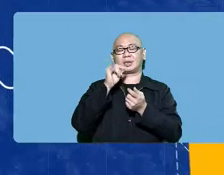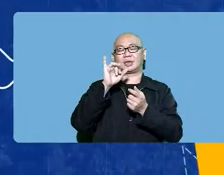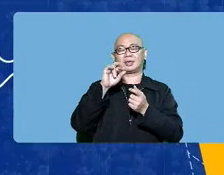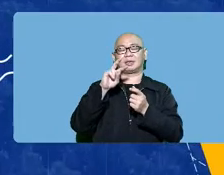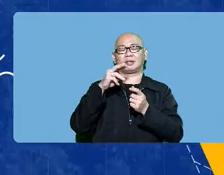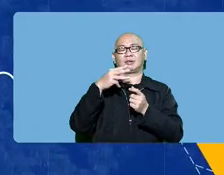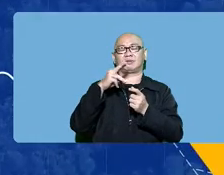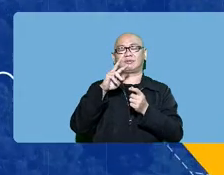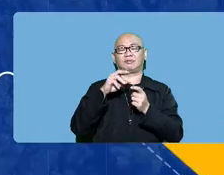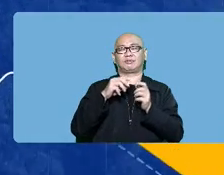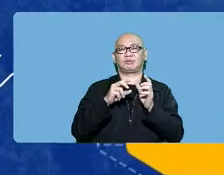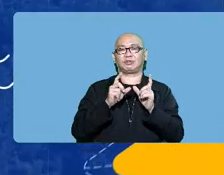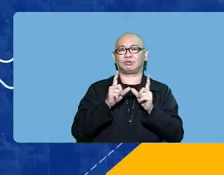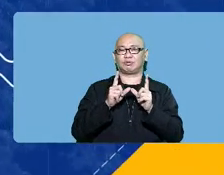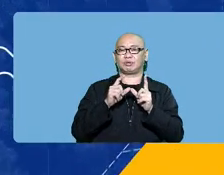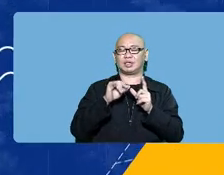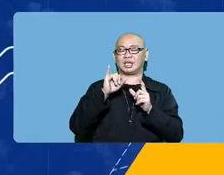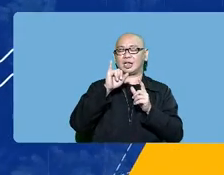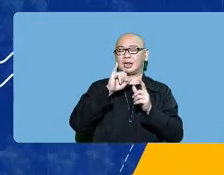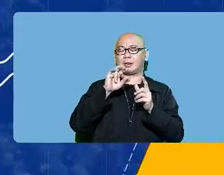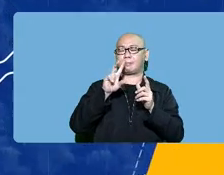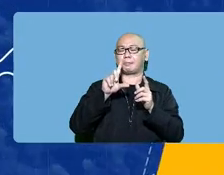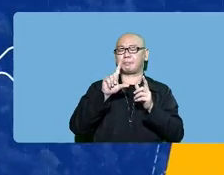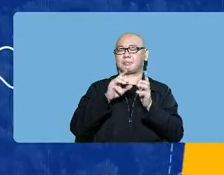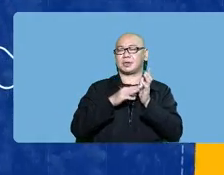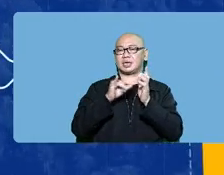ilmiah, Profesor Mungin Adi Wibowo,